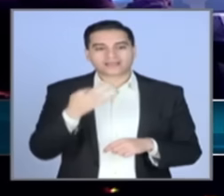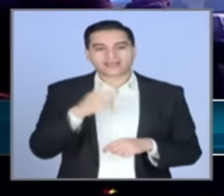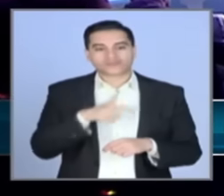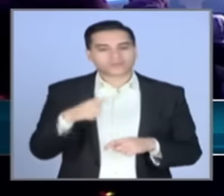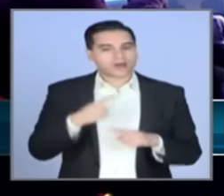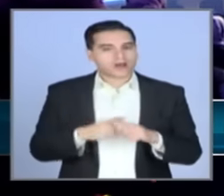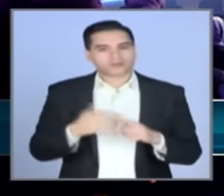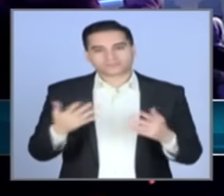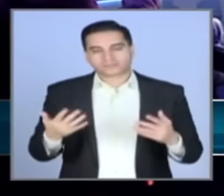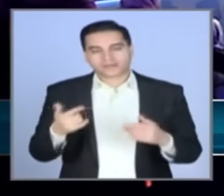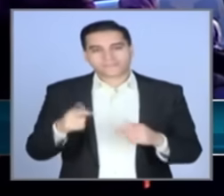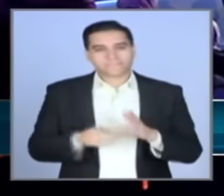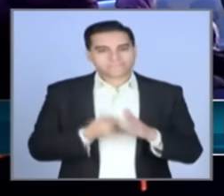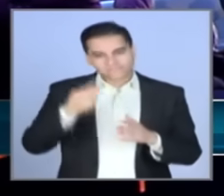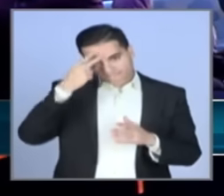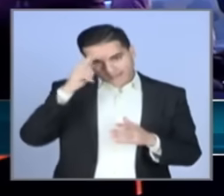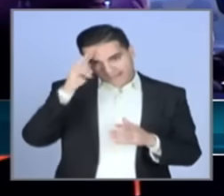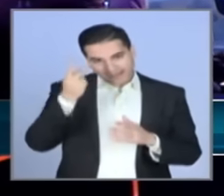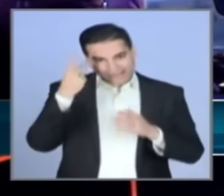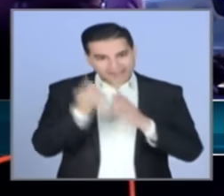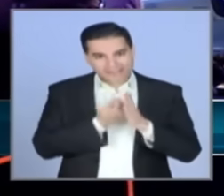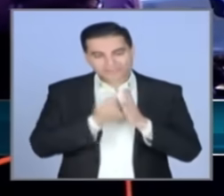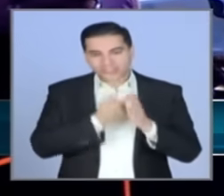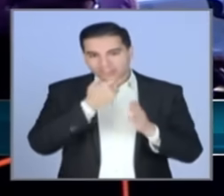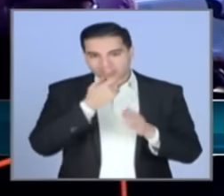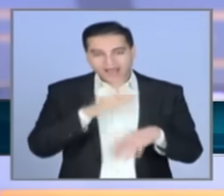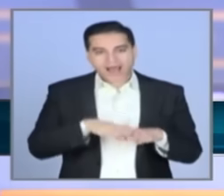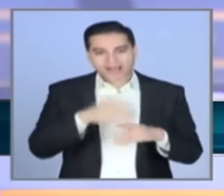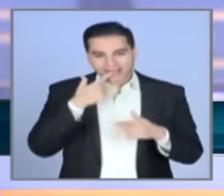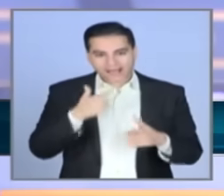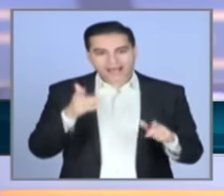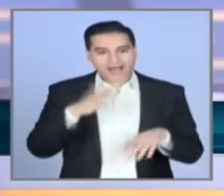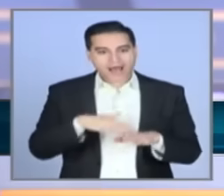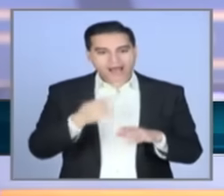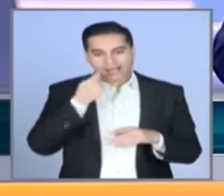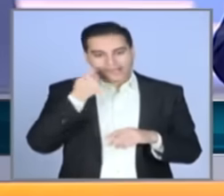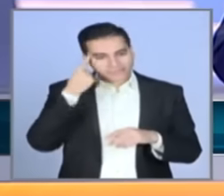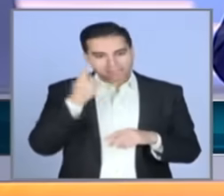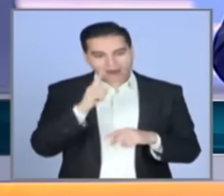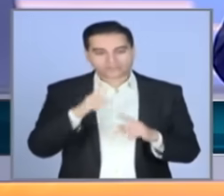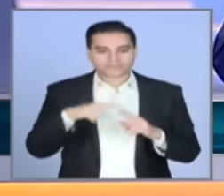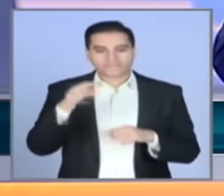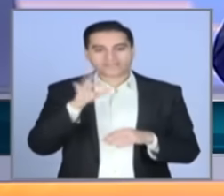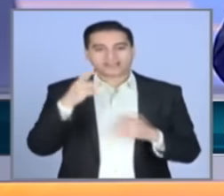3600. غلط. من هي الكاتبة الإنجليزية مؤلفة رواية إعلان عن جريمة؟ باص. في أي دولة أوروبية